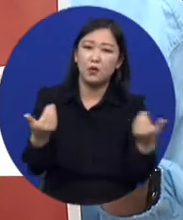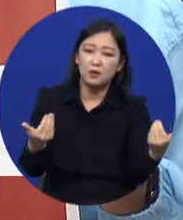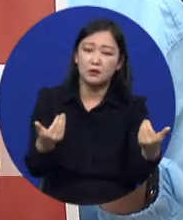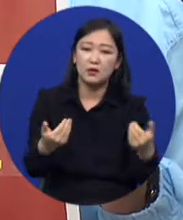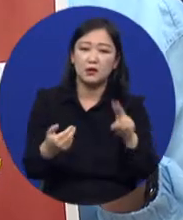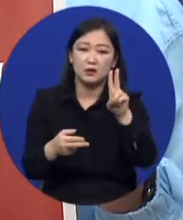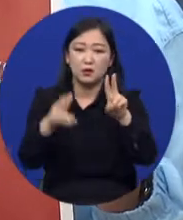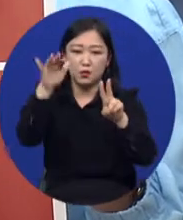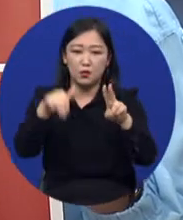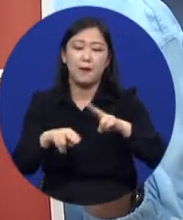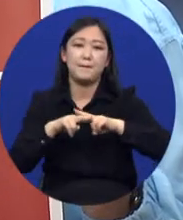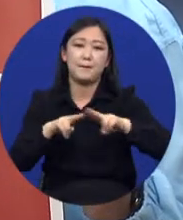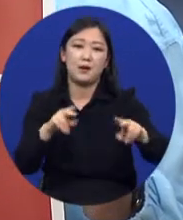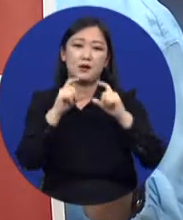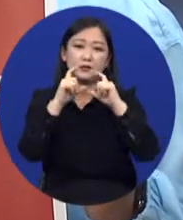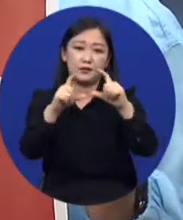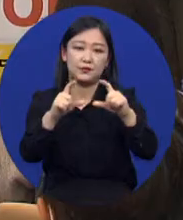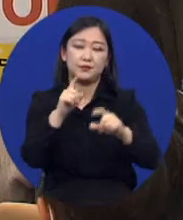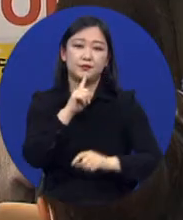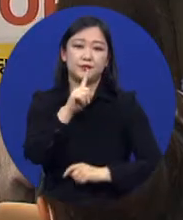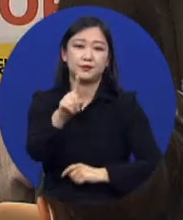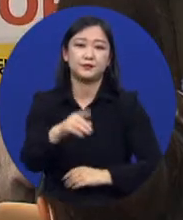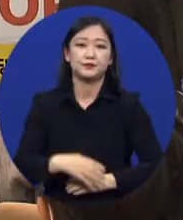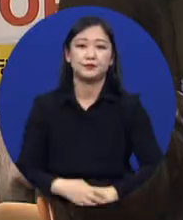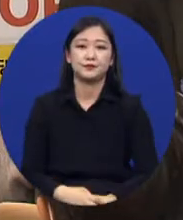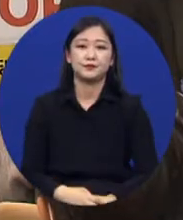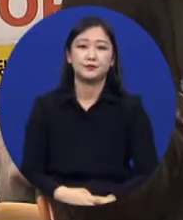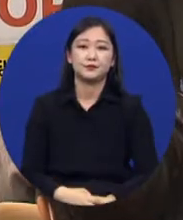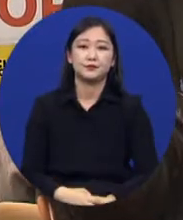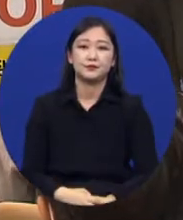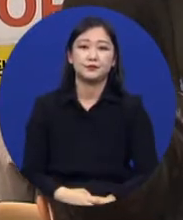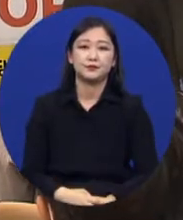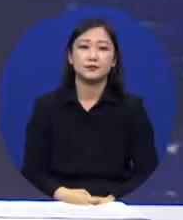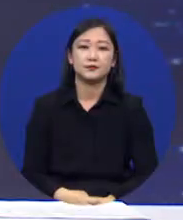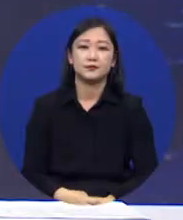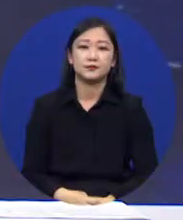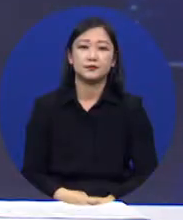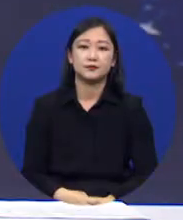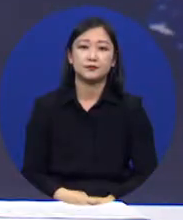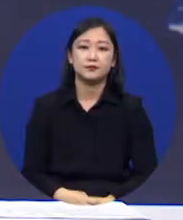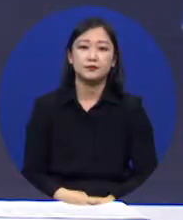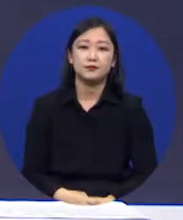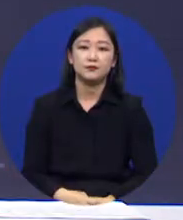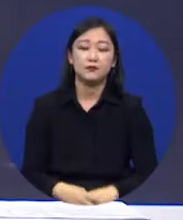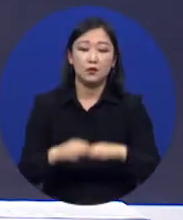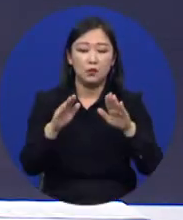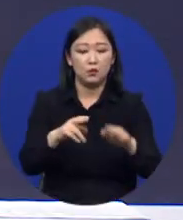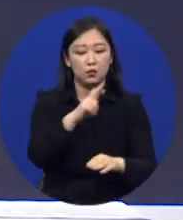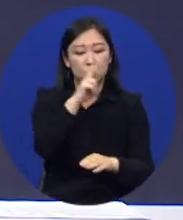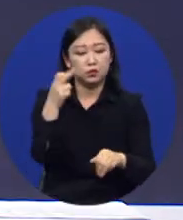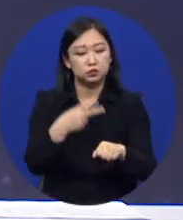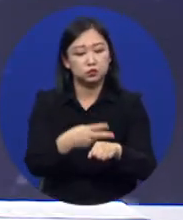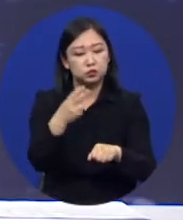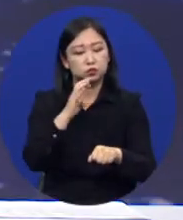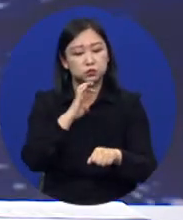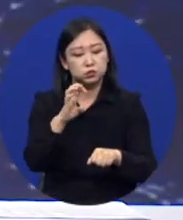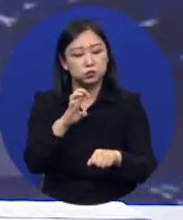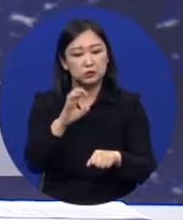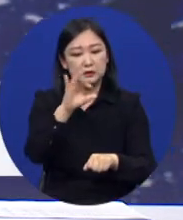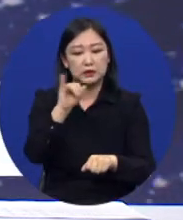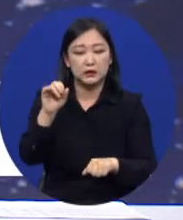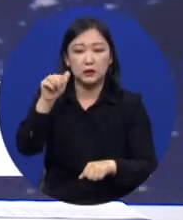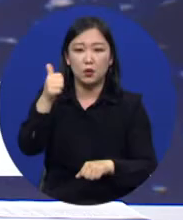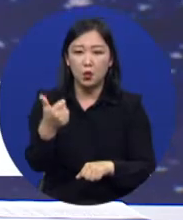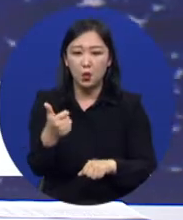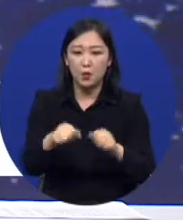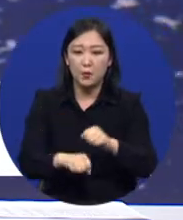백지화 를 선언해야 한다 고 주장했습니다 우리농 오늘 오후 2시 40분쯤 제주시 이호동 의한